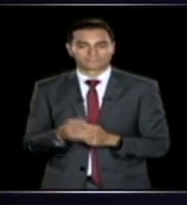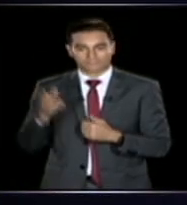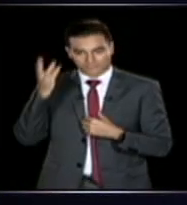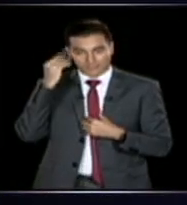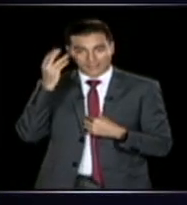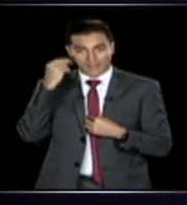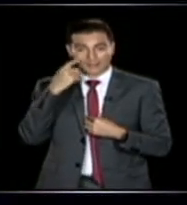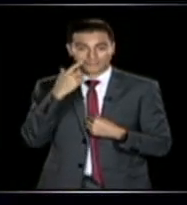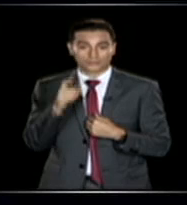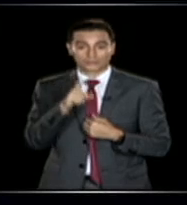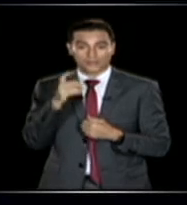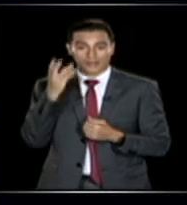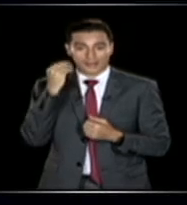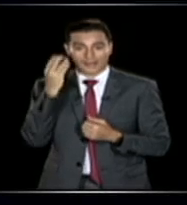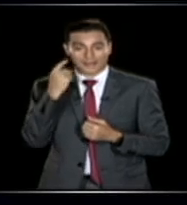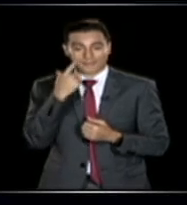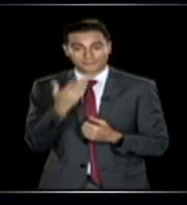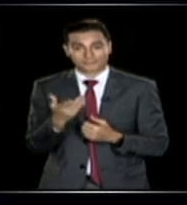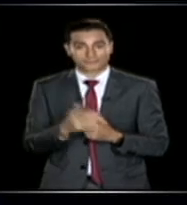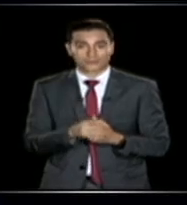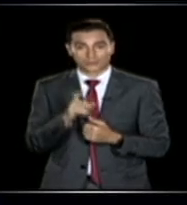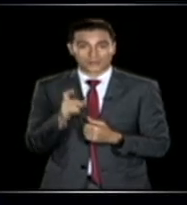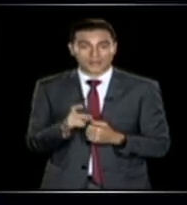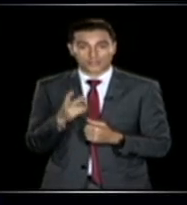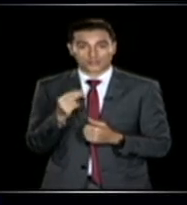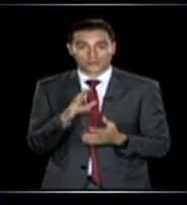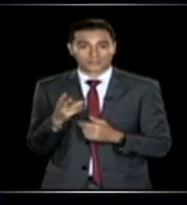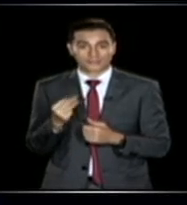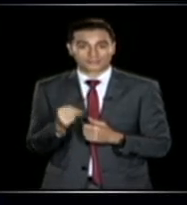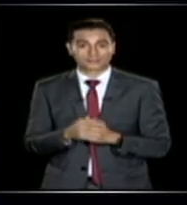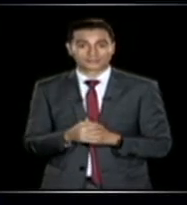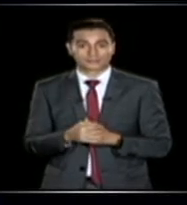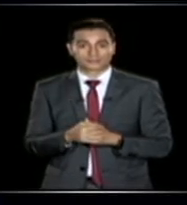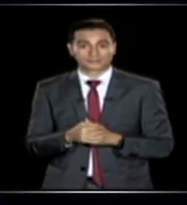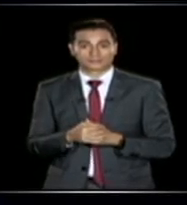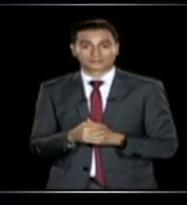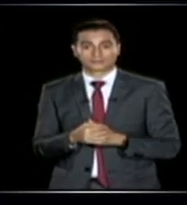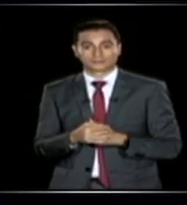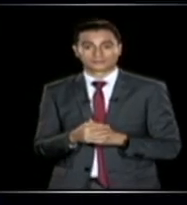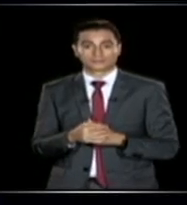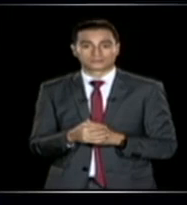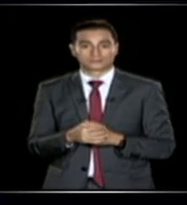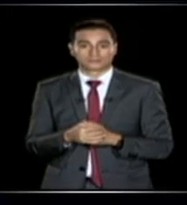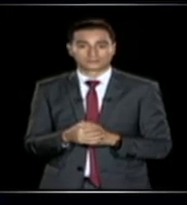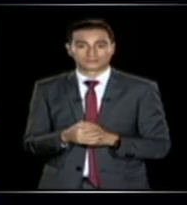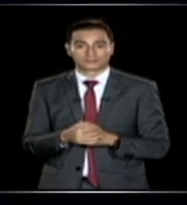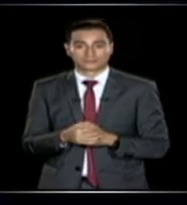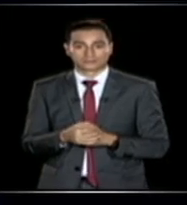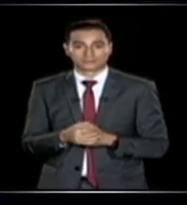علم، سؤال في العلم، سؤال بعشرين نقطة ولا بتلاتين نقطة؟ ناخد رأي مدام